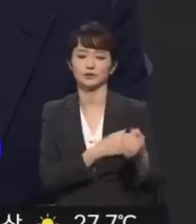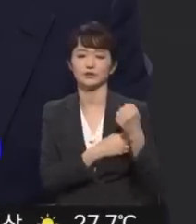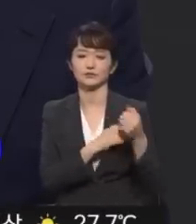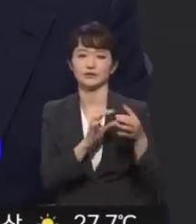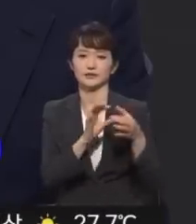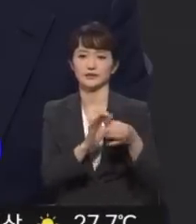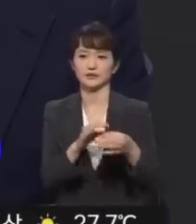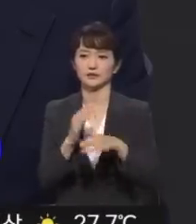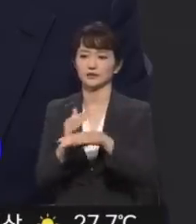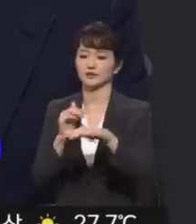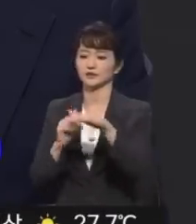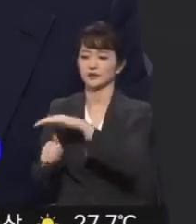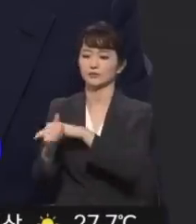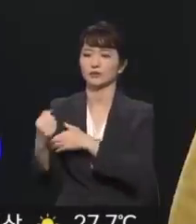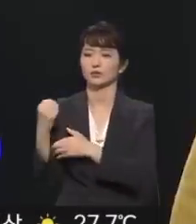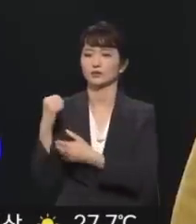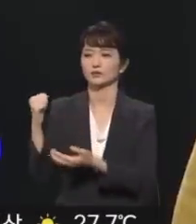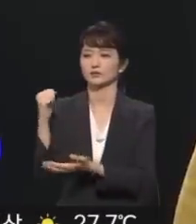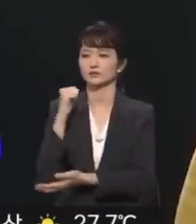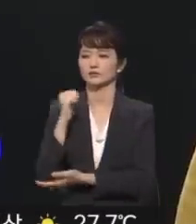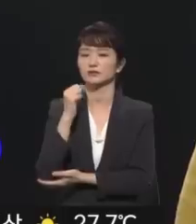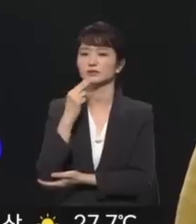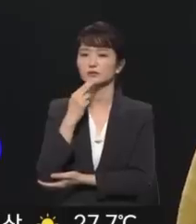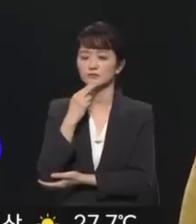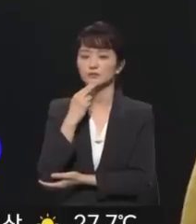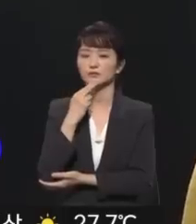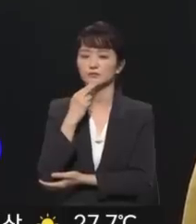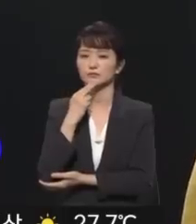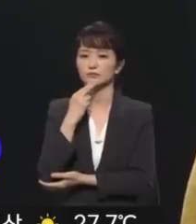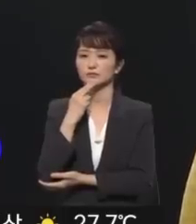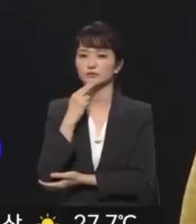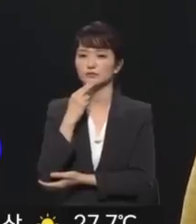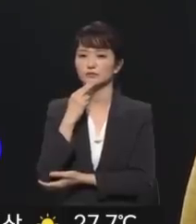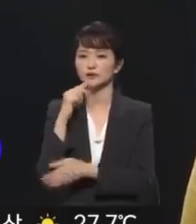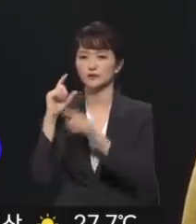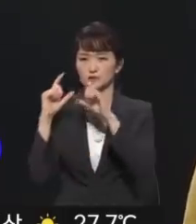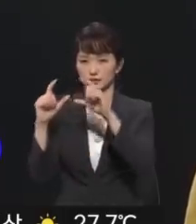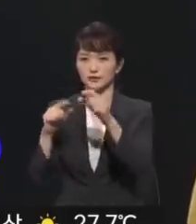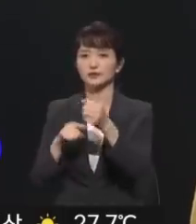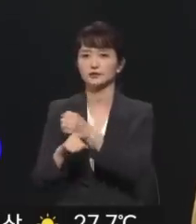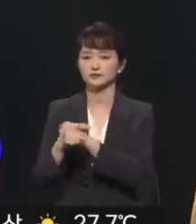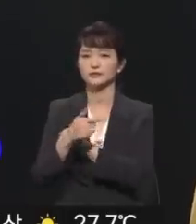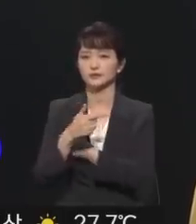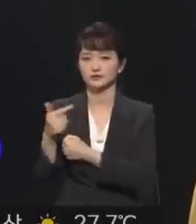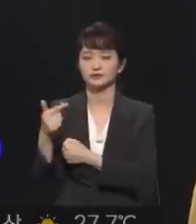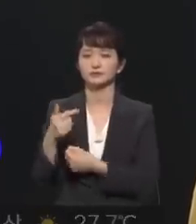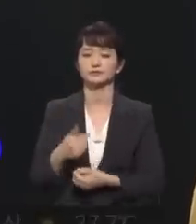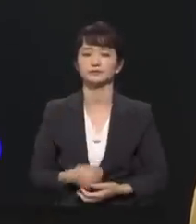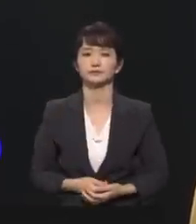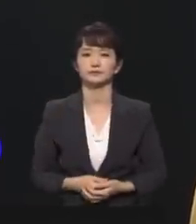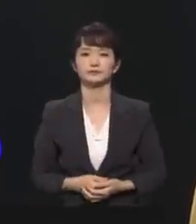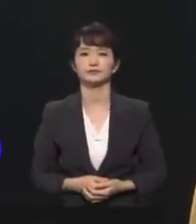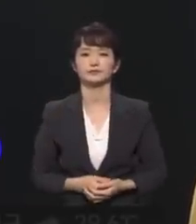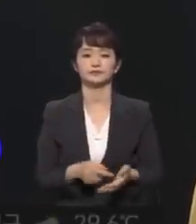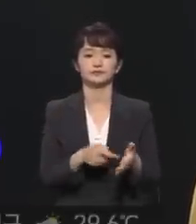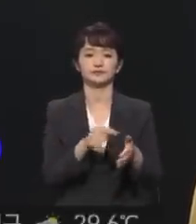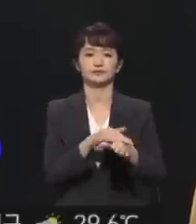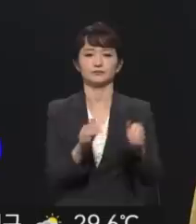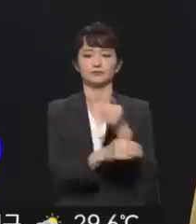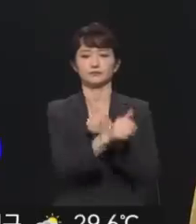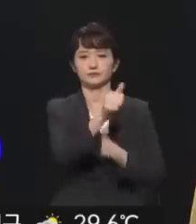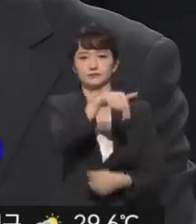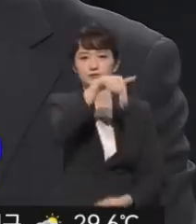흔들 수 없다는 것을 분명하게 보여준 판결이라는 점에서 의미가 있는 것 같습니다 그리고 이것도 이제 그 이제 주형 지금 필의